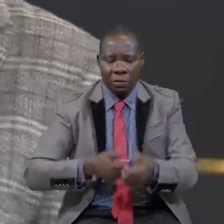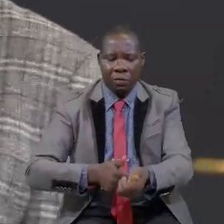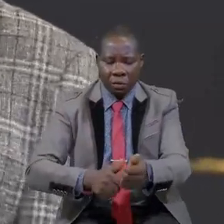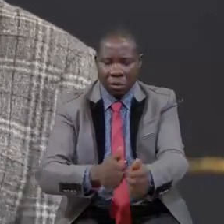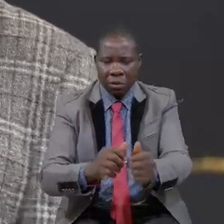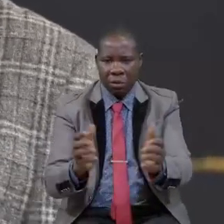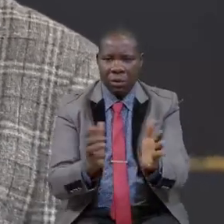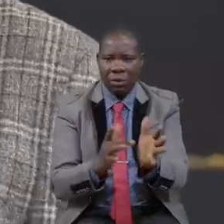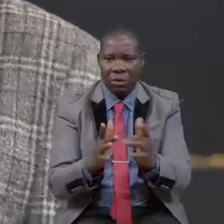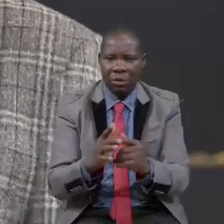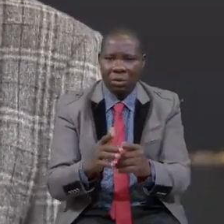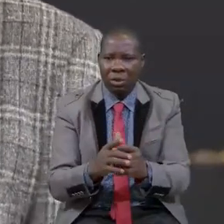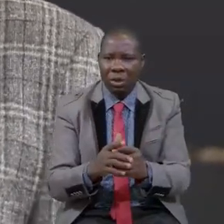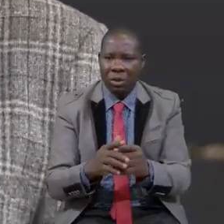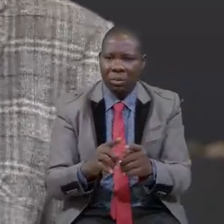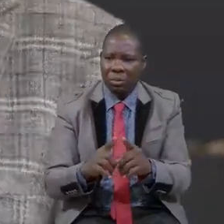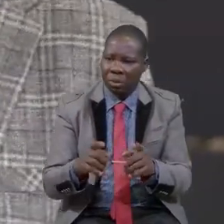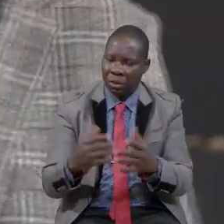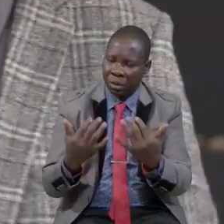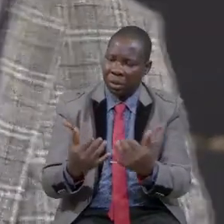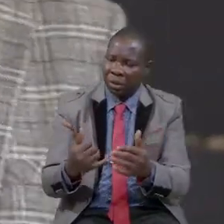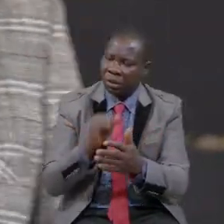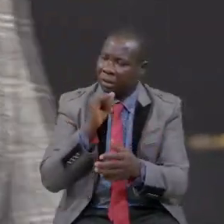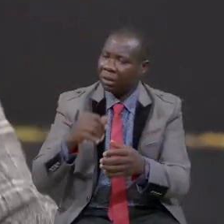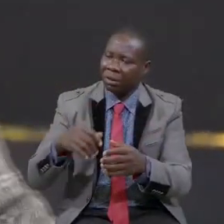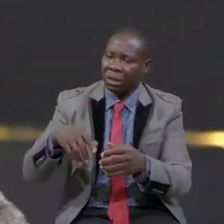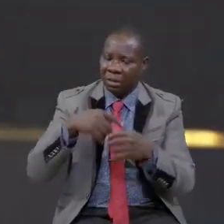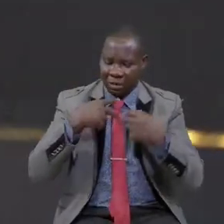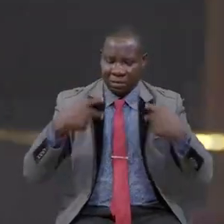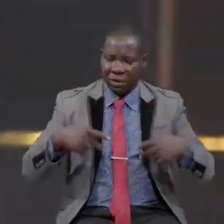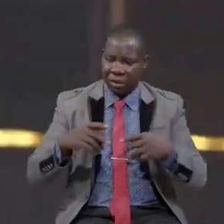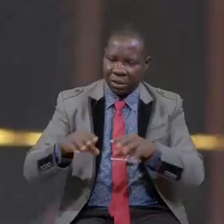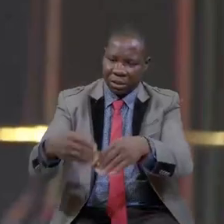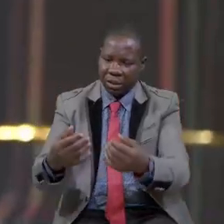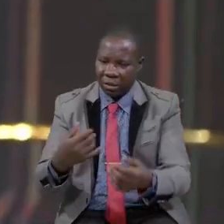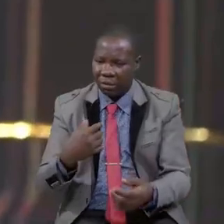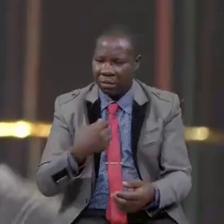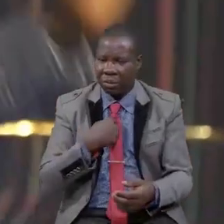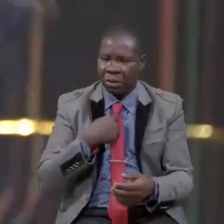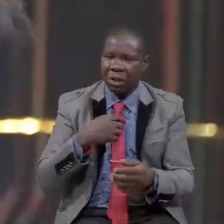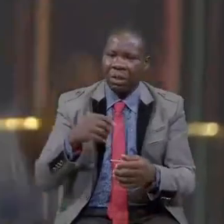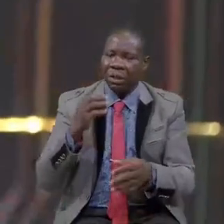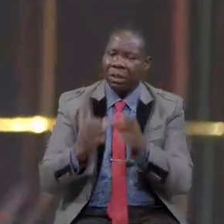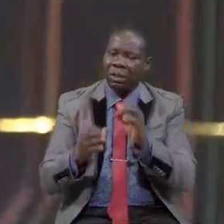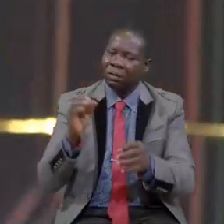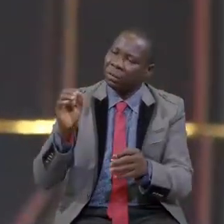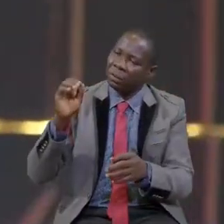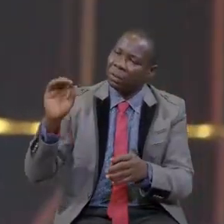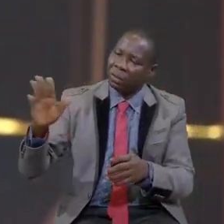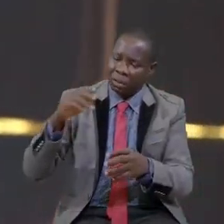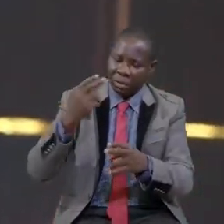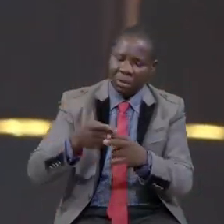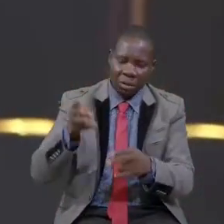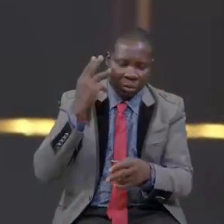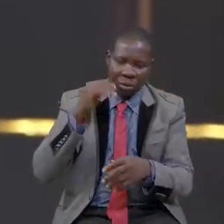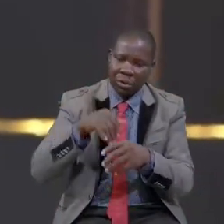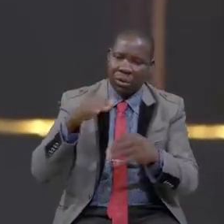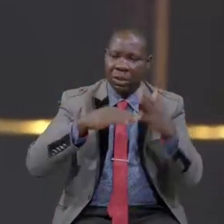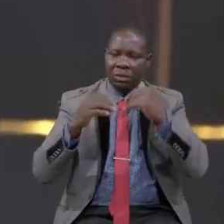il a un lien avec les pharisiens. Combien vous voulez me donner? Son nom, si c'était au ciel avant, sera